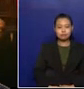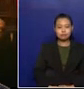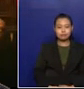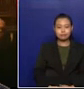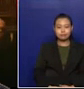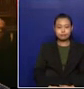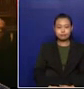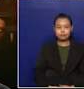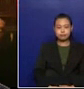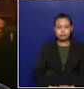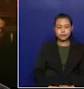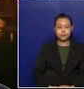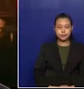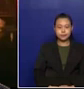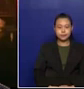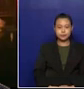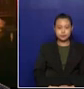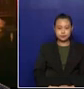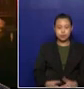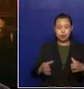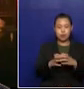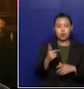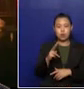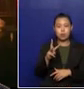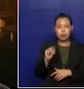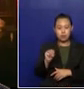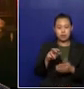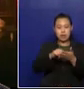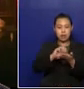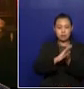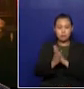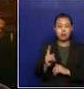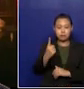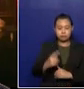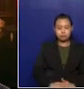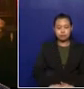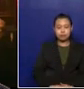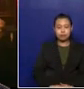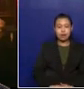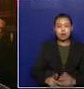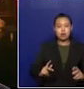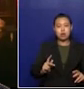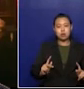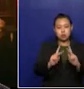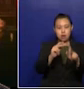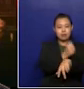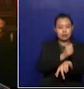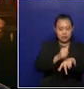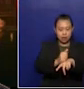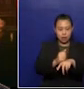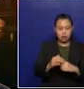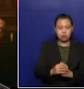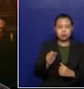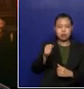เรื่องนี้นะฮะท่านเพิ่งเปลี่ยนคณะรัฐมนตรีมาฮะข้อมูลนี้มาจากกระทรวงแรงงานและก็สภาอุตสาหกรร